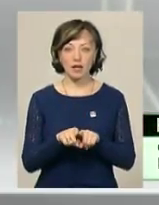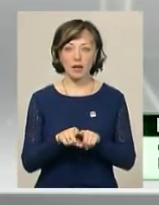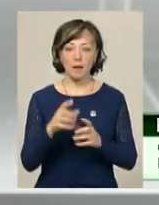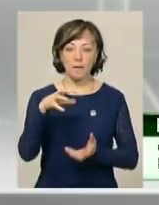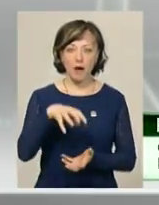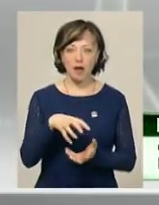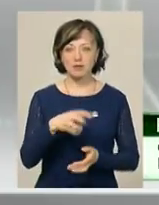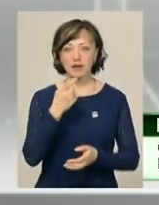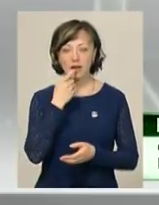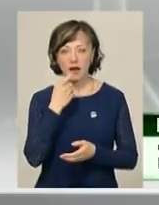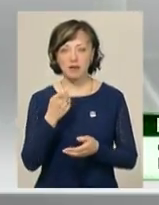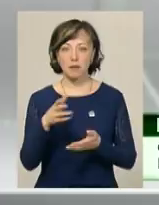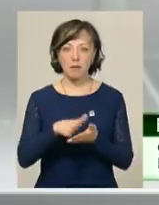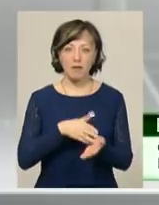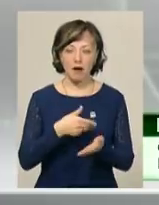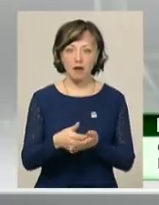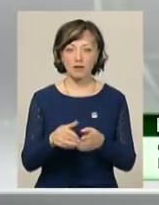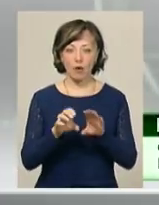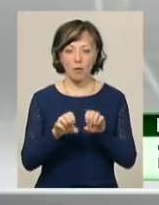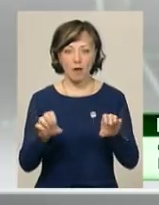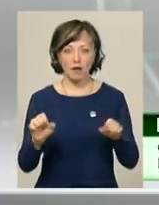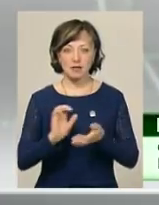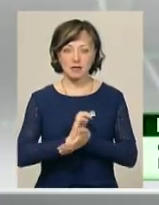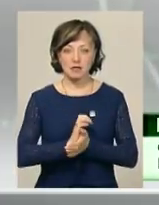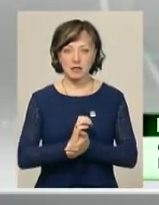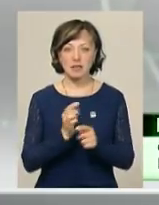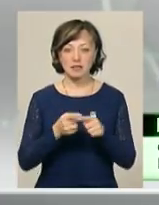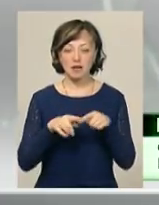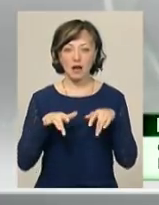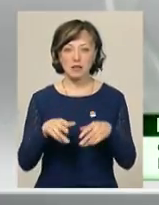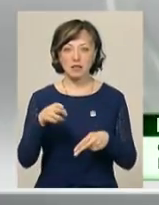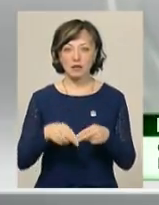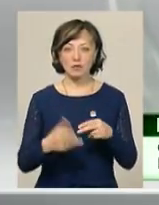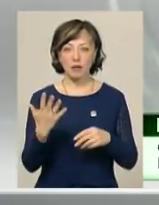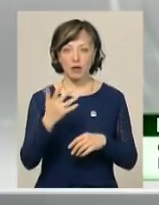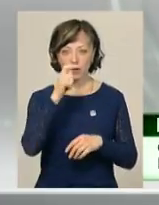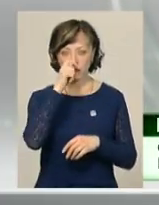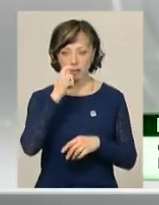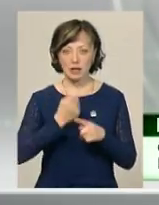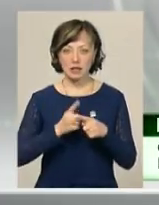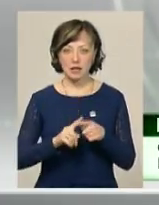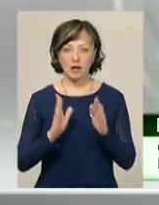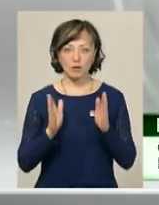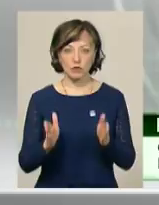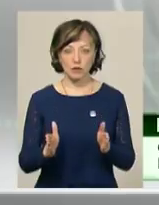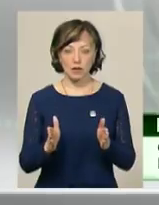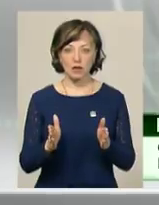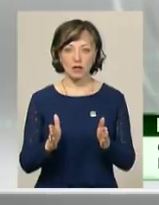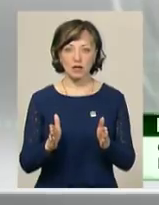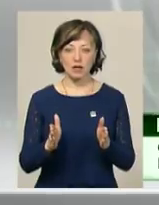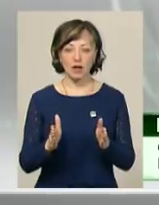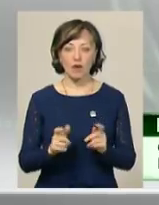як паска, яйця, масло, ковбаси, сир. Акція закінчується 5 квітня, це, власне, буде саме